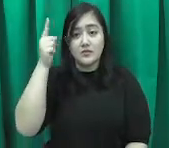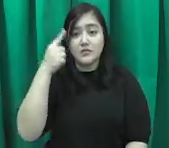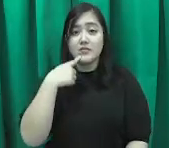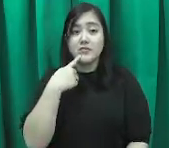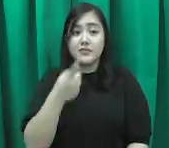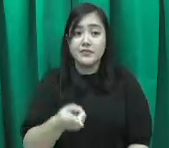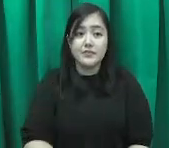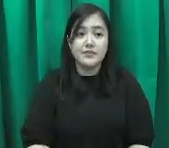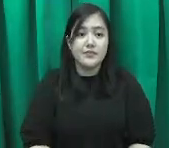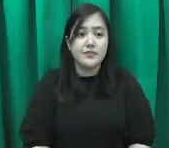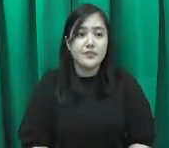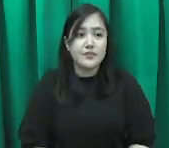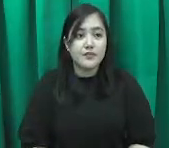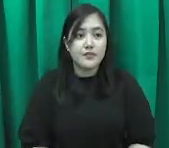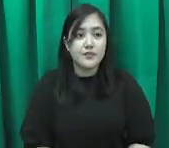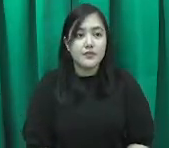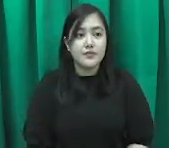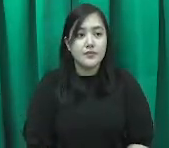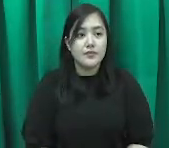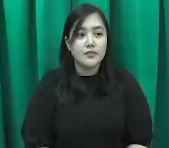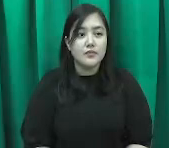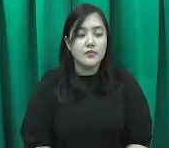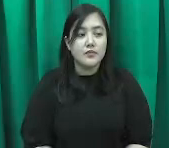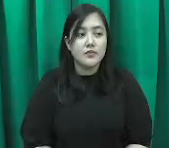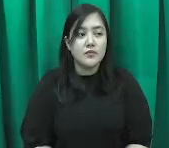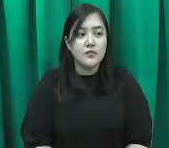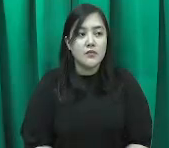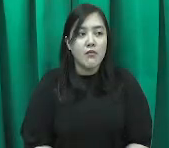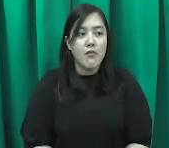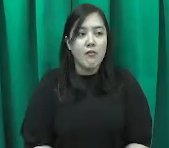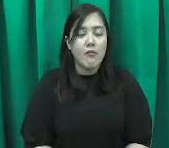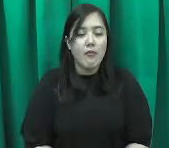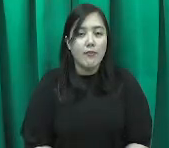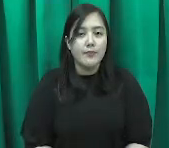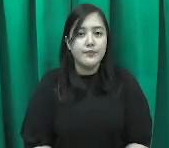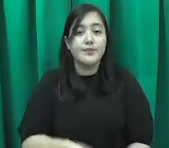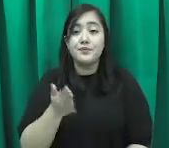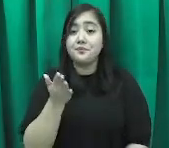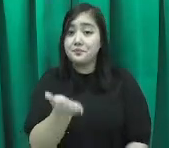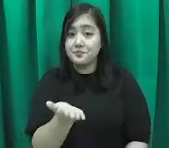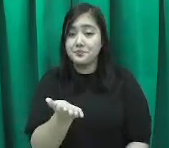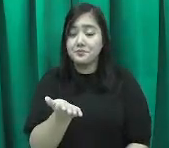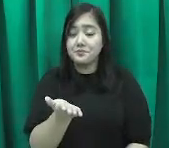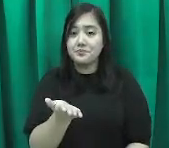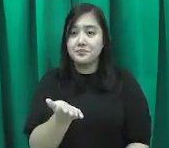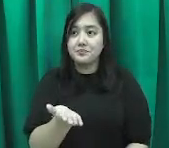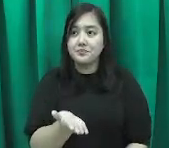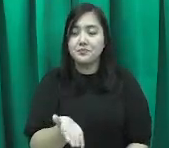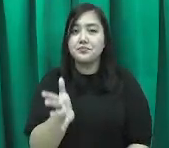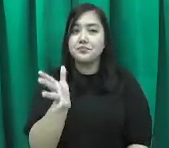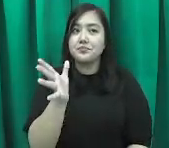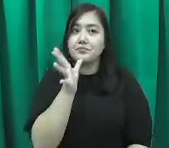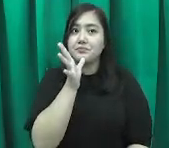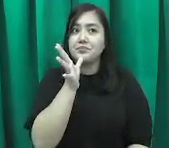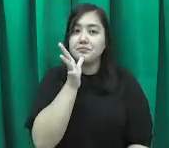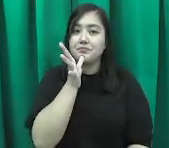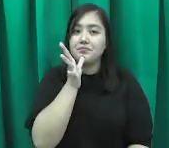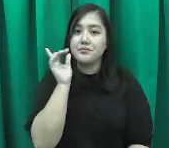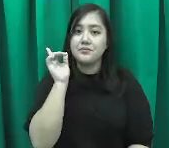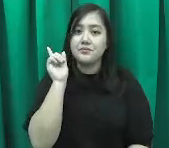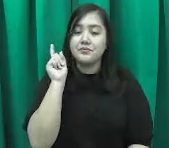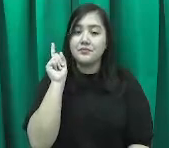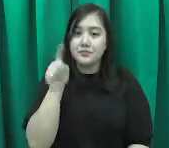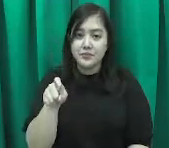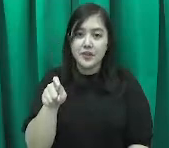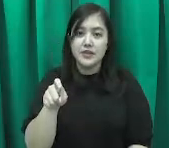naman eh. Ipakilala mo pa rin as wife na ang father pa rin, your father is the authority pa rin. Yeah. Kahit wala siya dito, siya